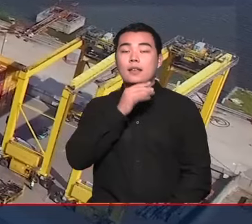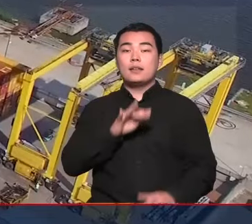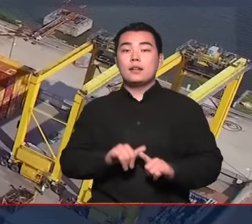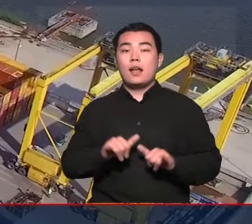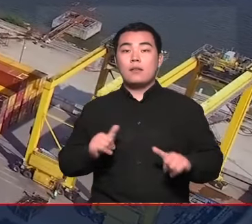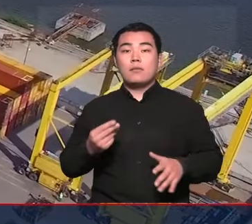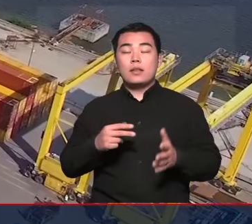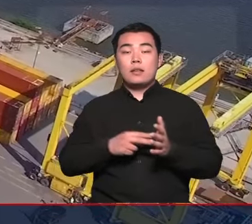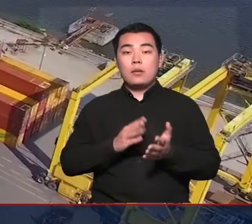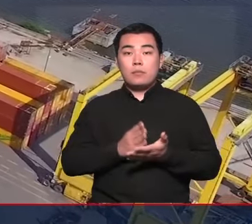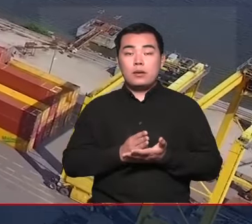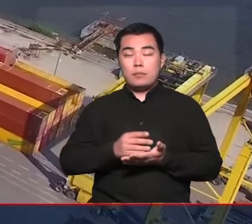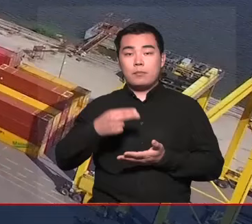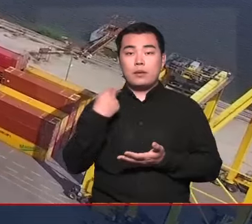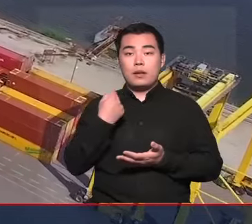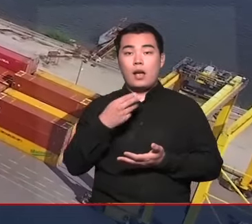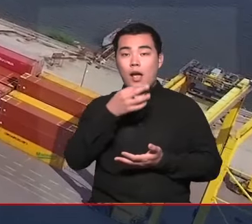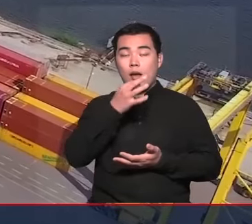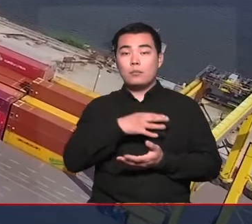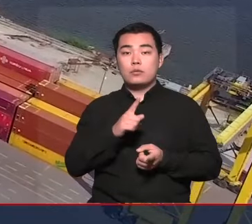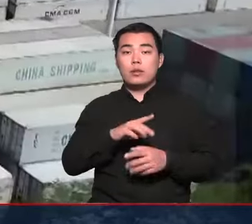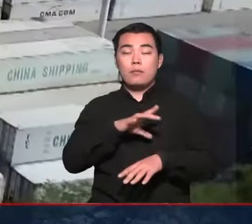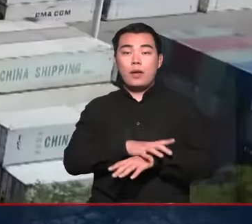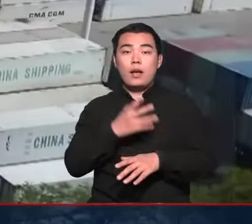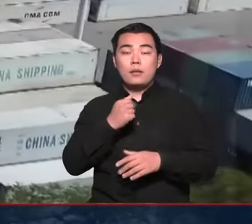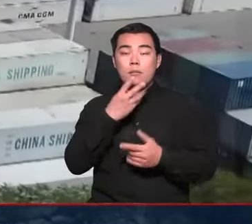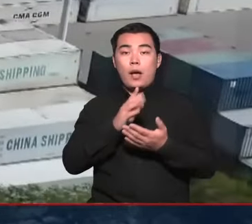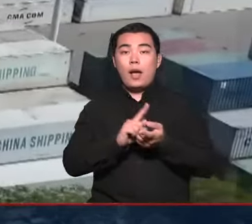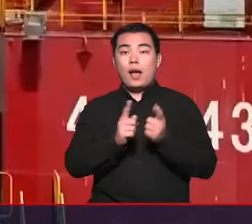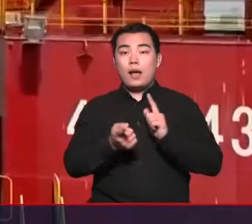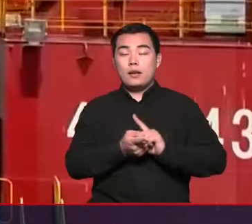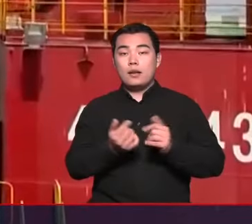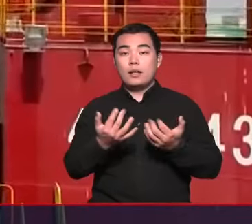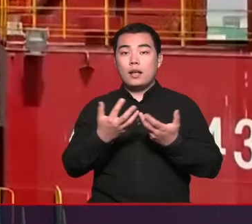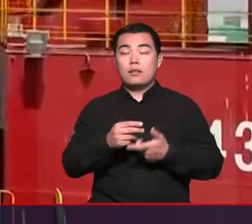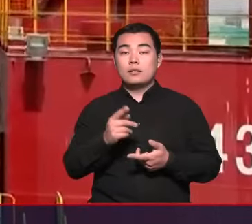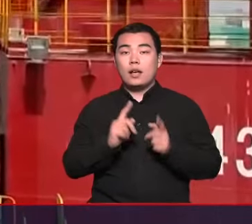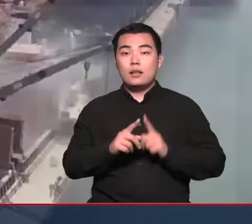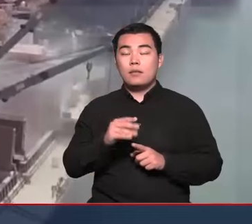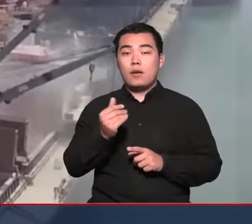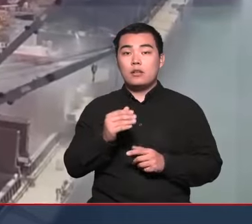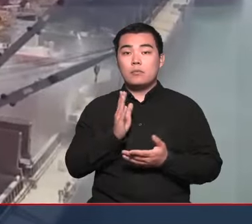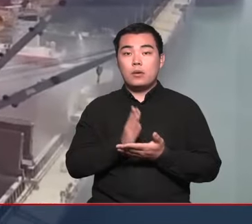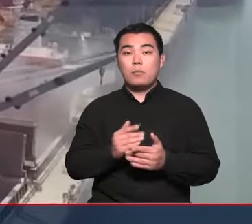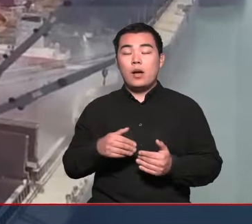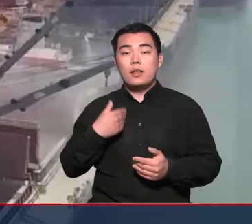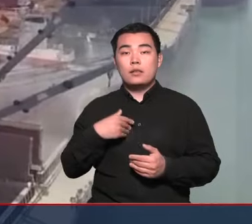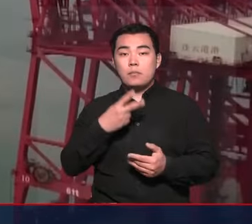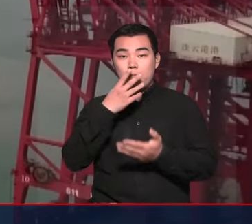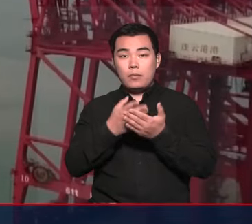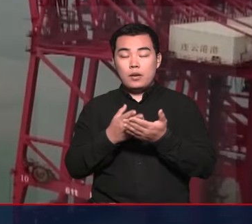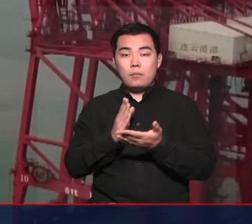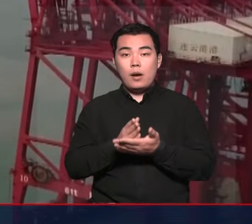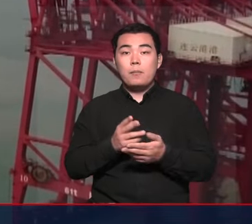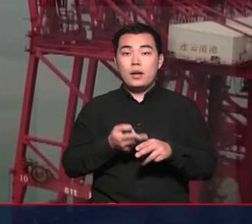развитые валюты. Президент, кстати, подчеркнул тот факт, что процесс перехода на расчеты в национальных валютах имеет положительную динамику.